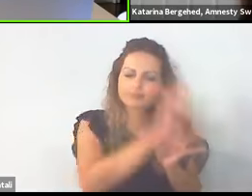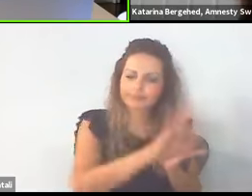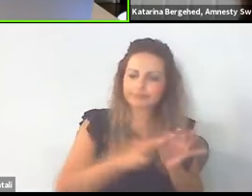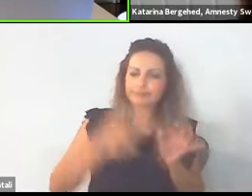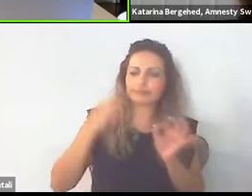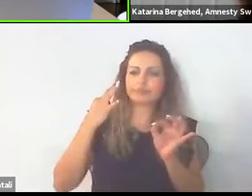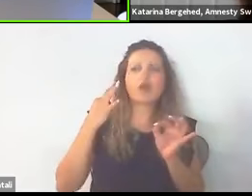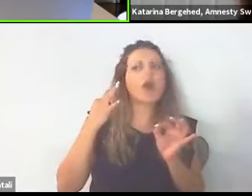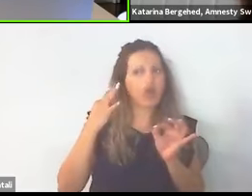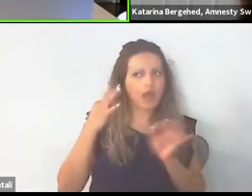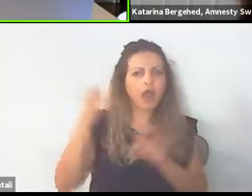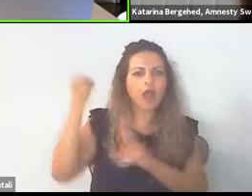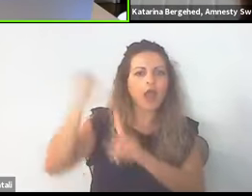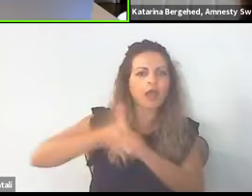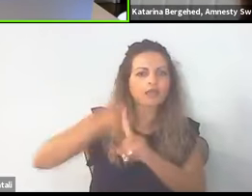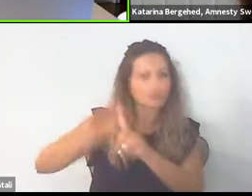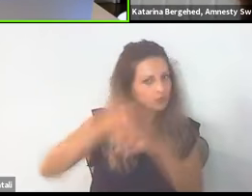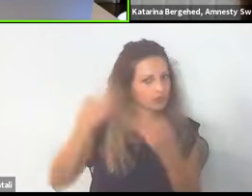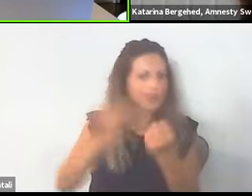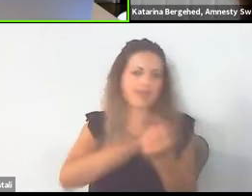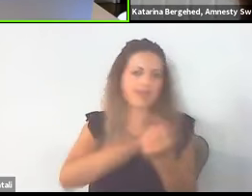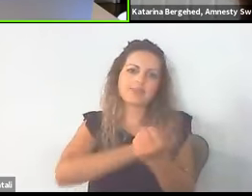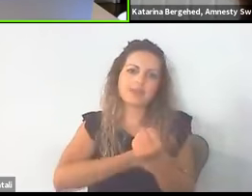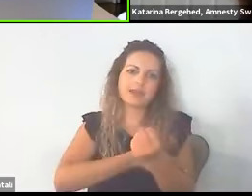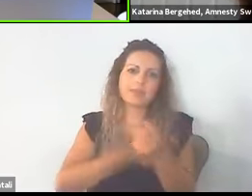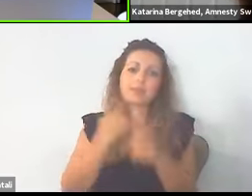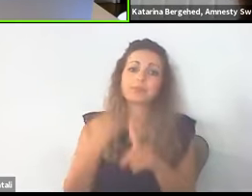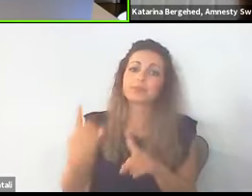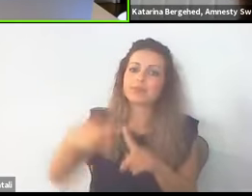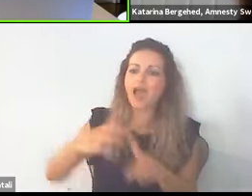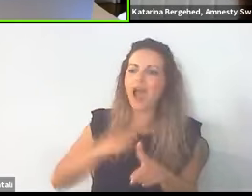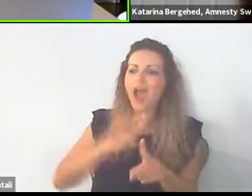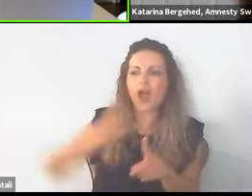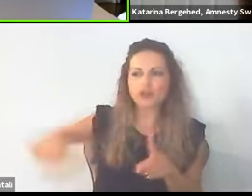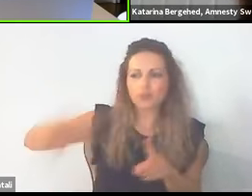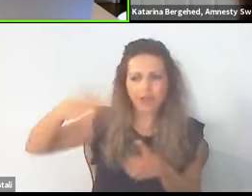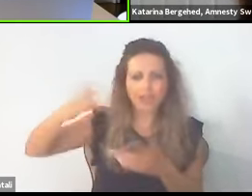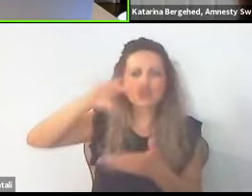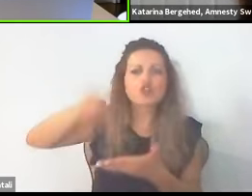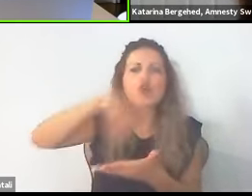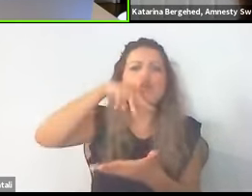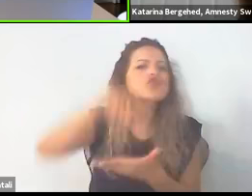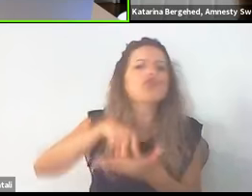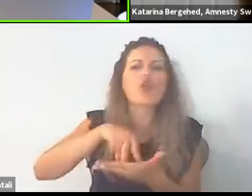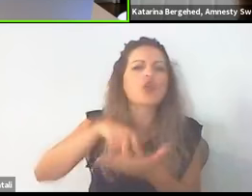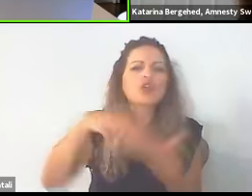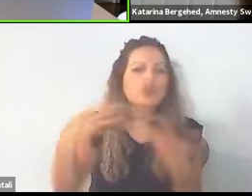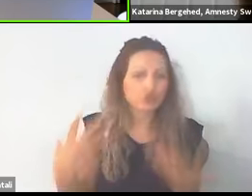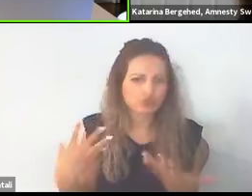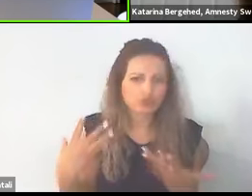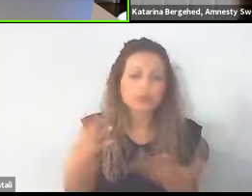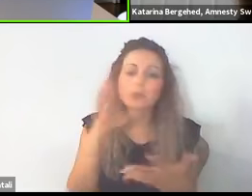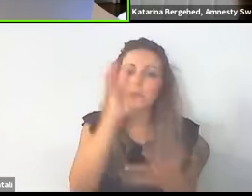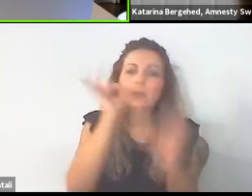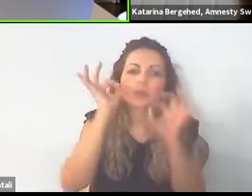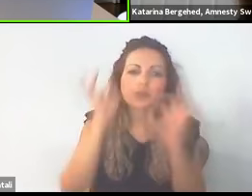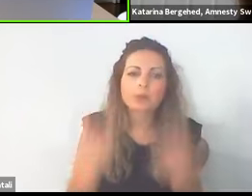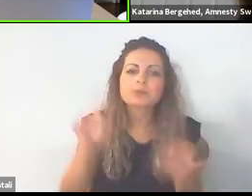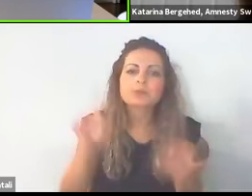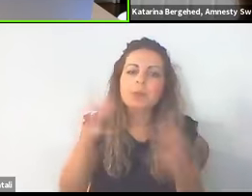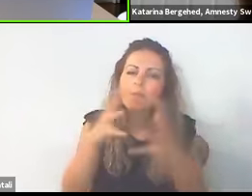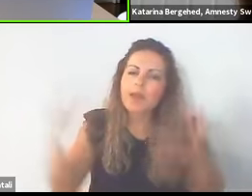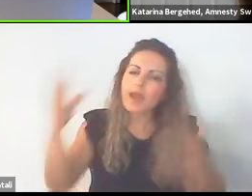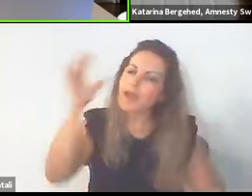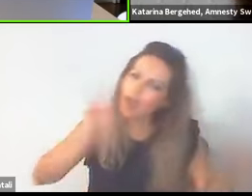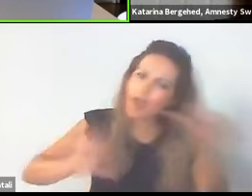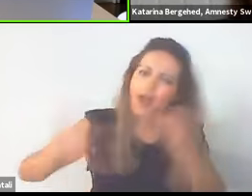της συνηγορίας και του ρόλου της κοινωνίας των πολιτών για την πραγματοποίηση μιας πραγματικής αλλαγής για τα δικαιώματα των γυναικών.